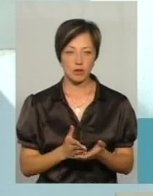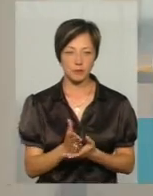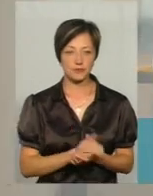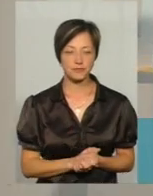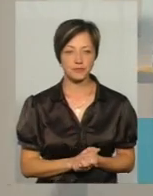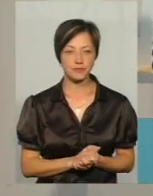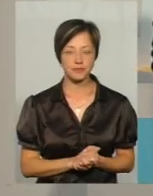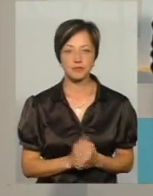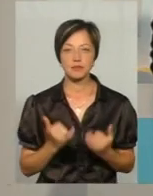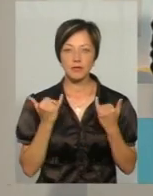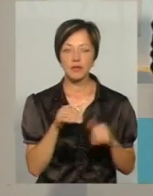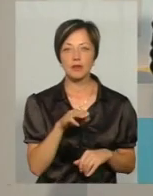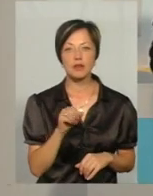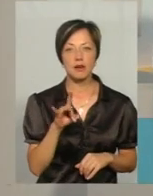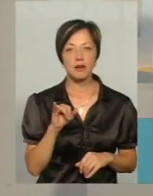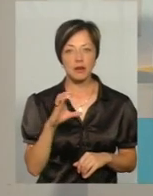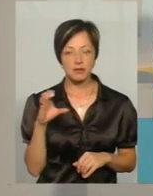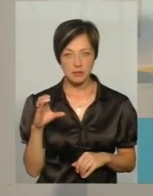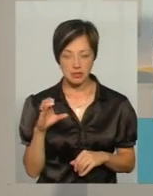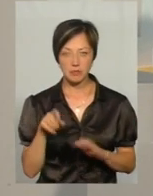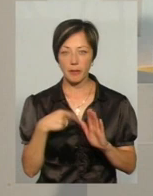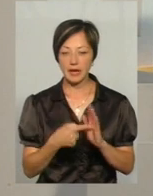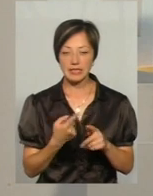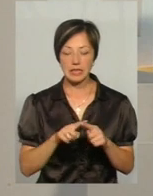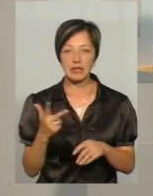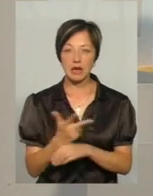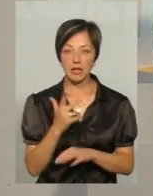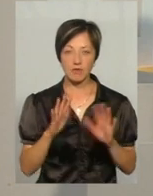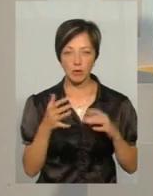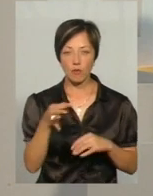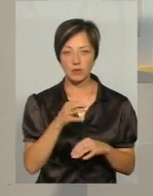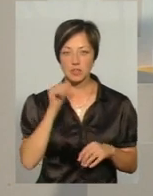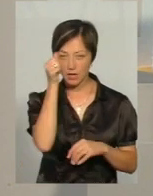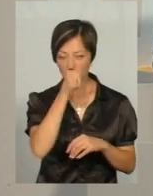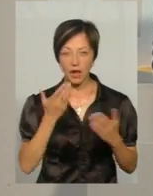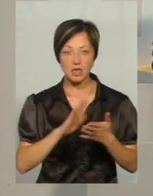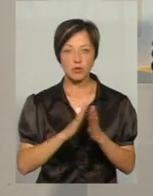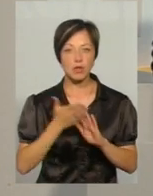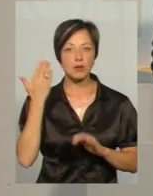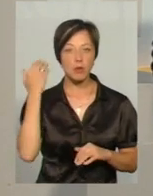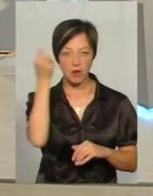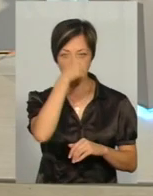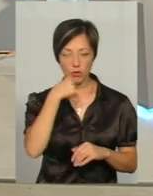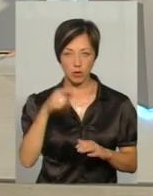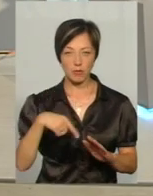Пане Тарас, це вже третій випадок в області за рік. А яка ситуація за попередні роки?